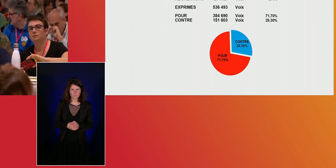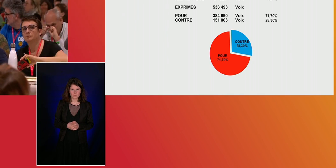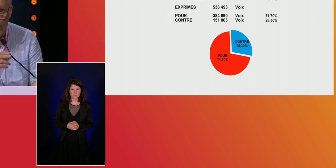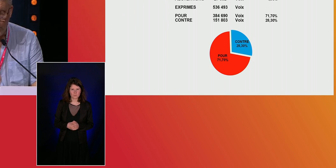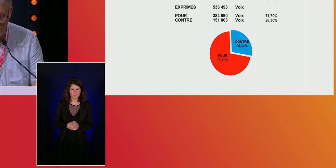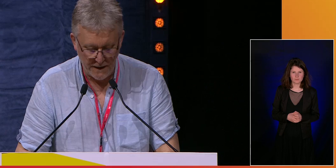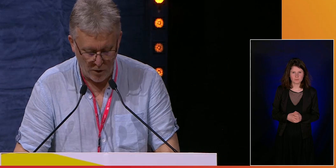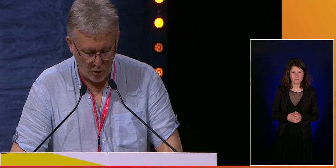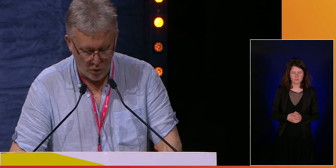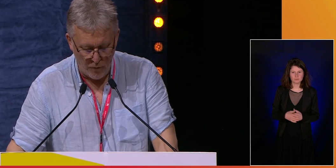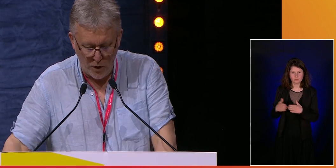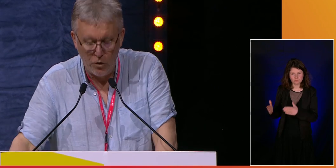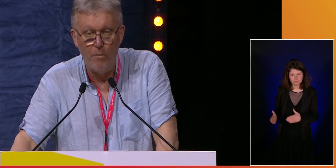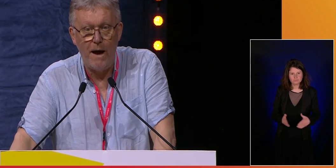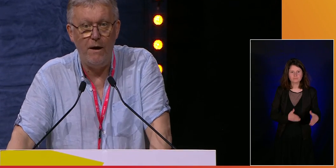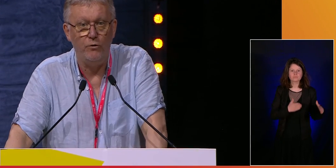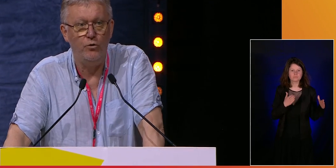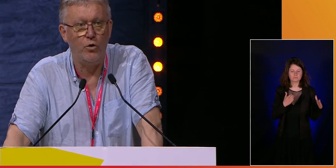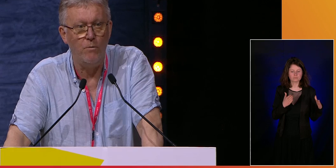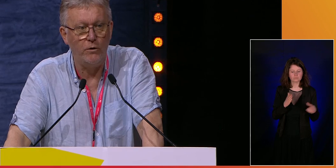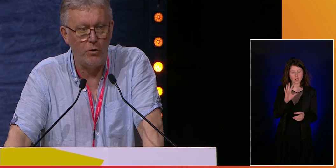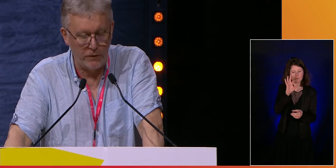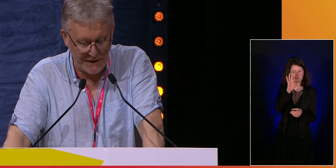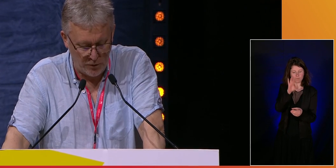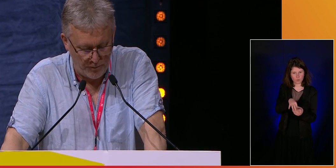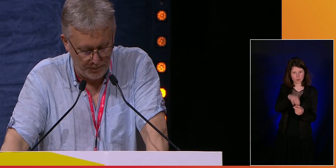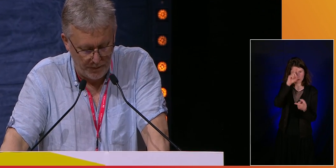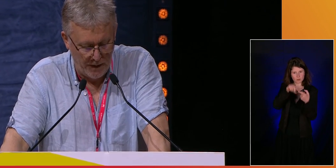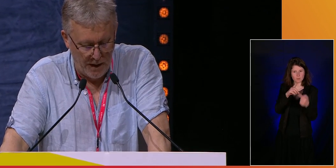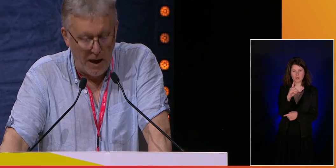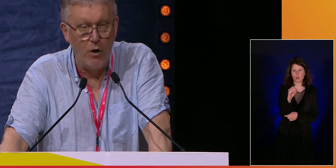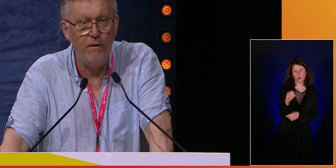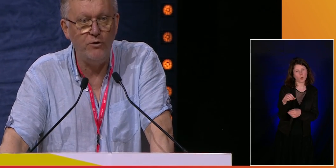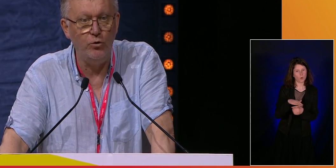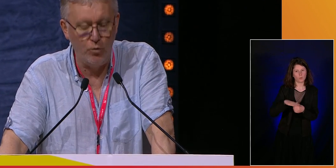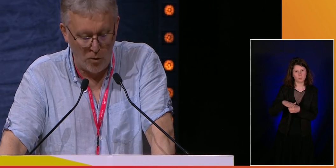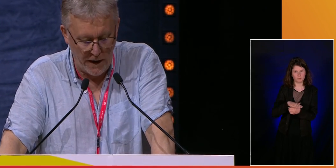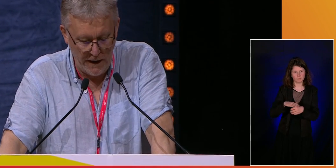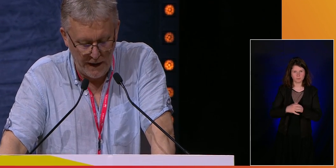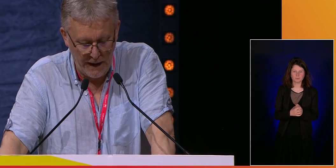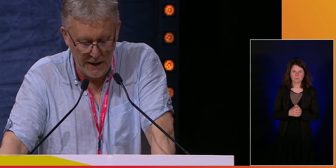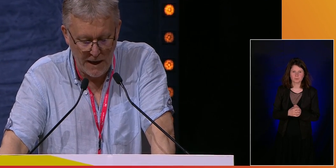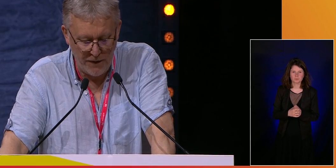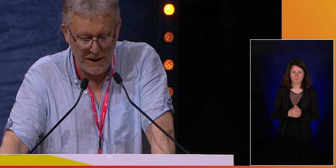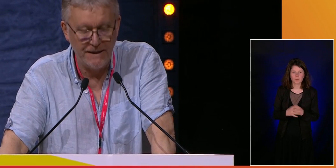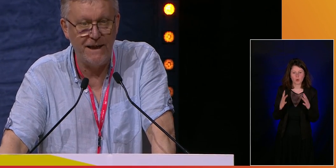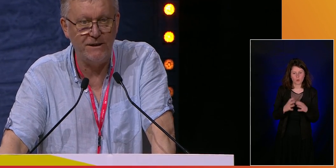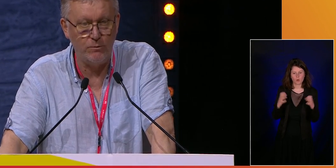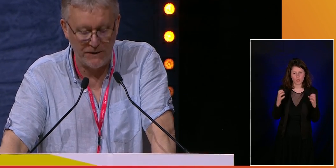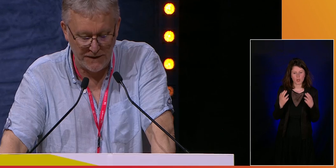adopté concernant le vote global du document d'orientation à l'ouverture du congrès il y